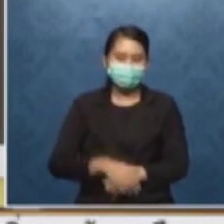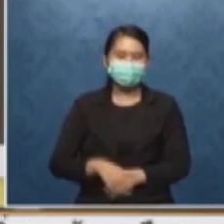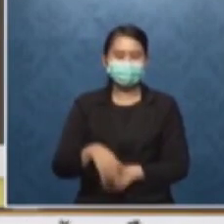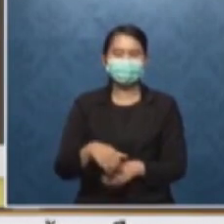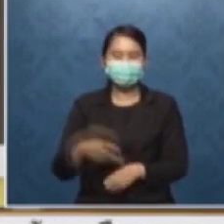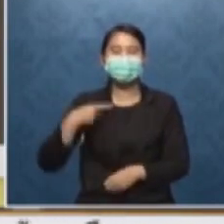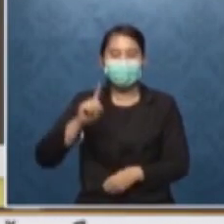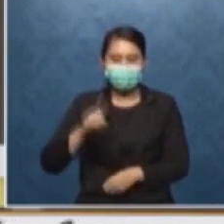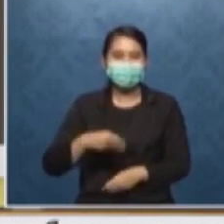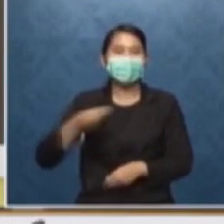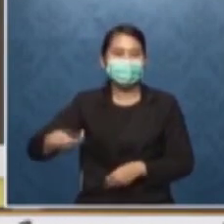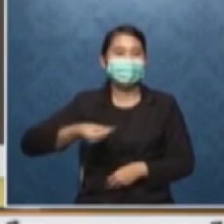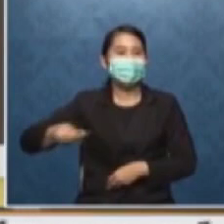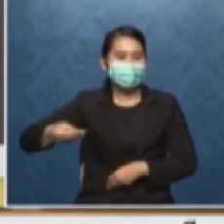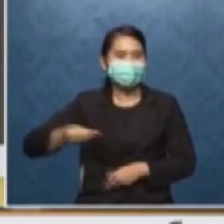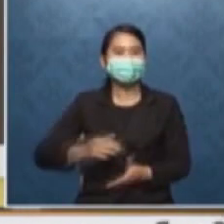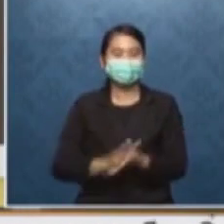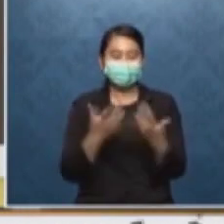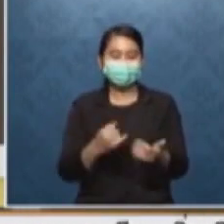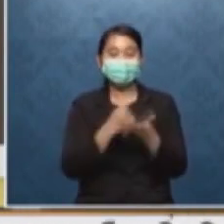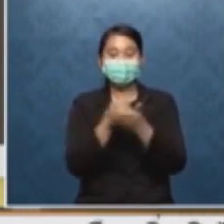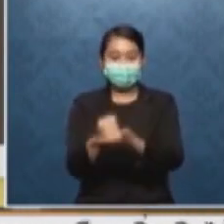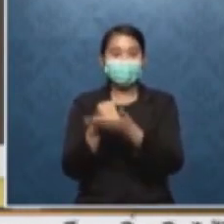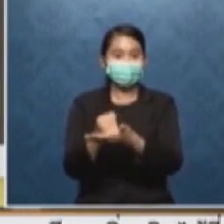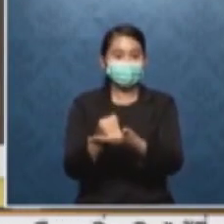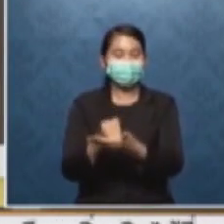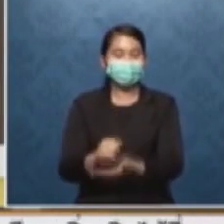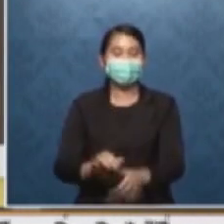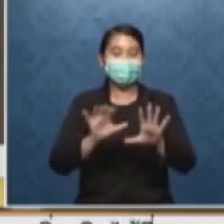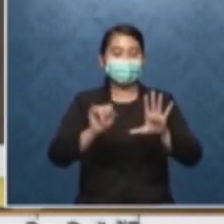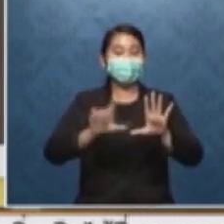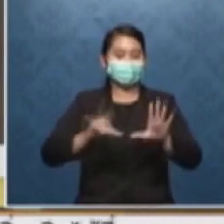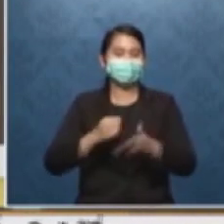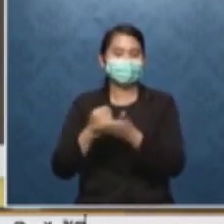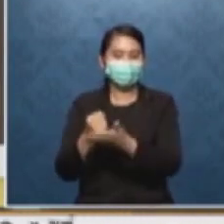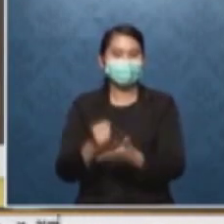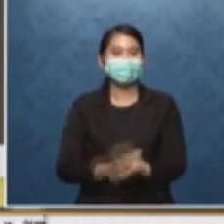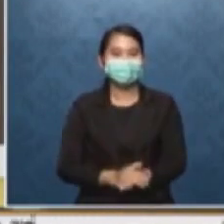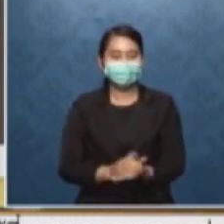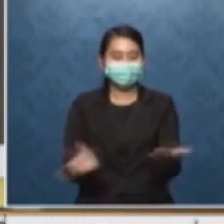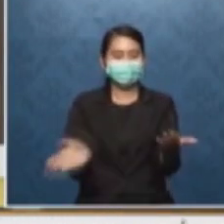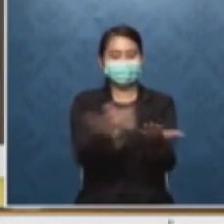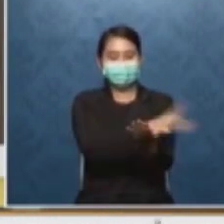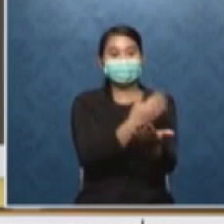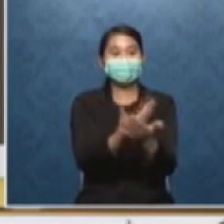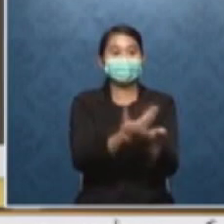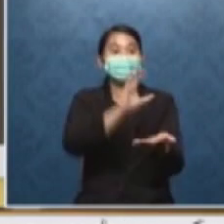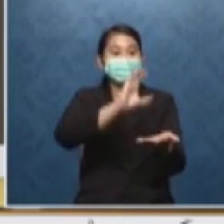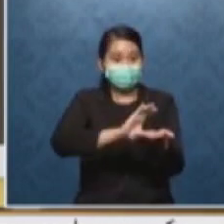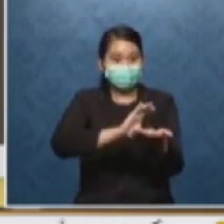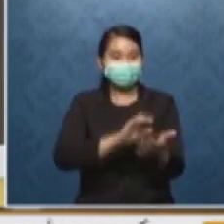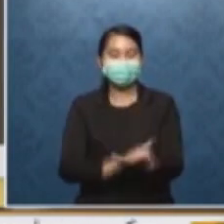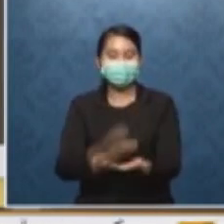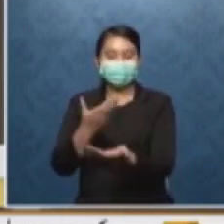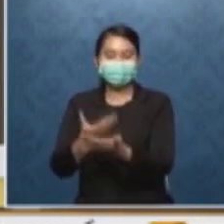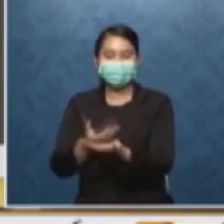อะไรบ้างและก็บอกว่าขออีก 5แสนล้านจะไปช่วยเหลือพี่น้องประชาชนเปิดไปดูครับงบประมาณแผ่นดินงบประมาณพรก